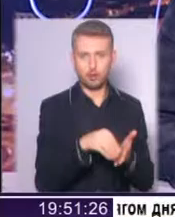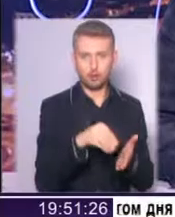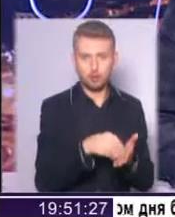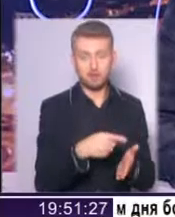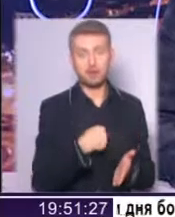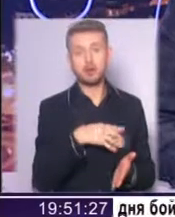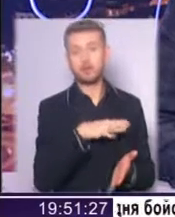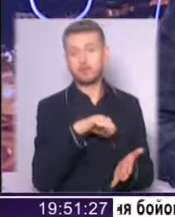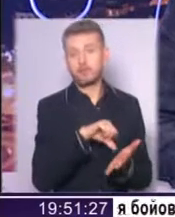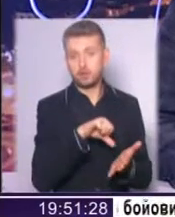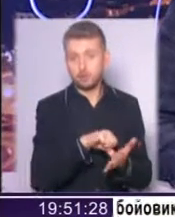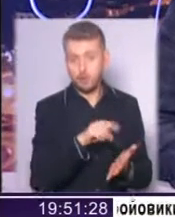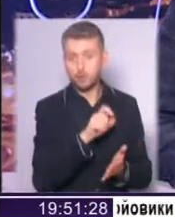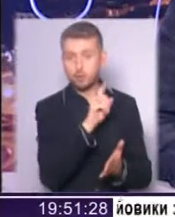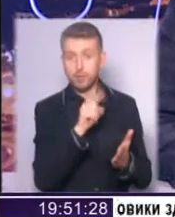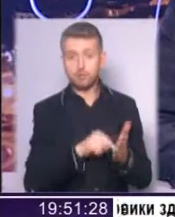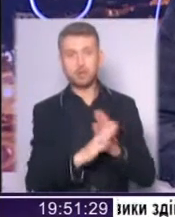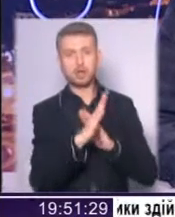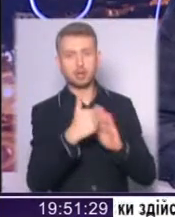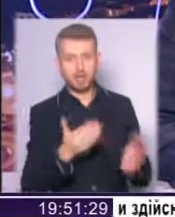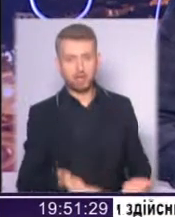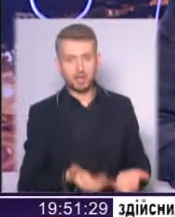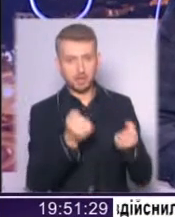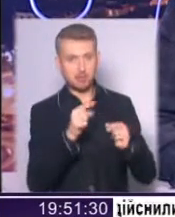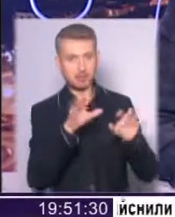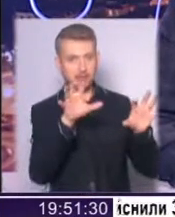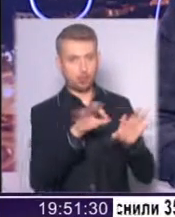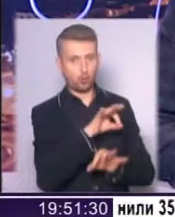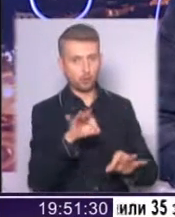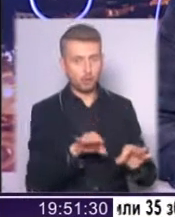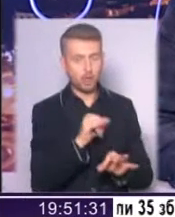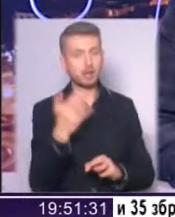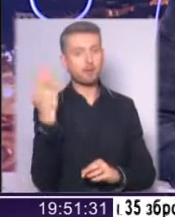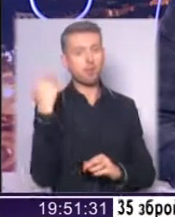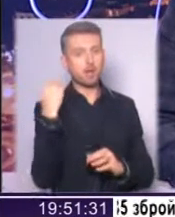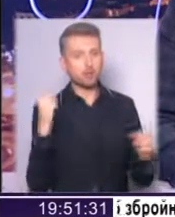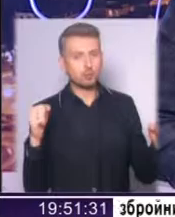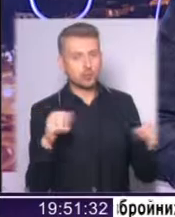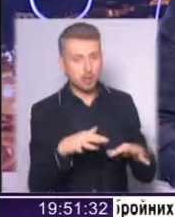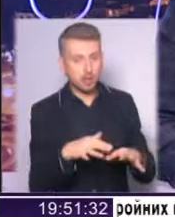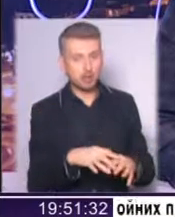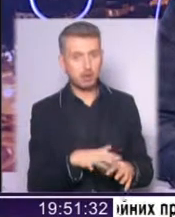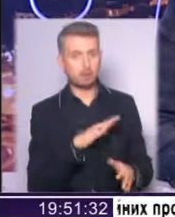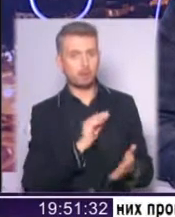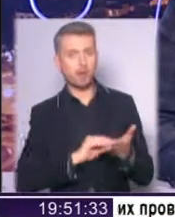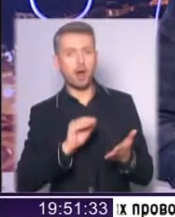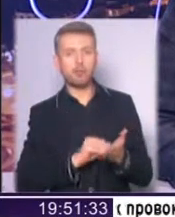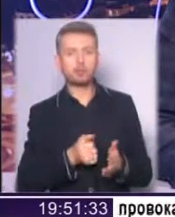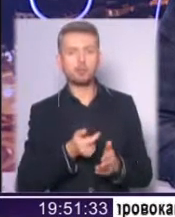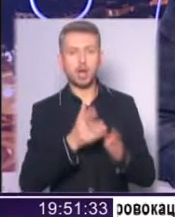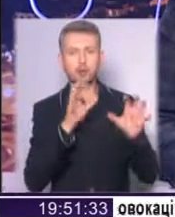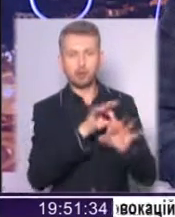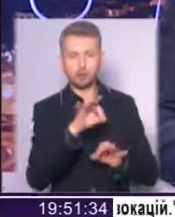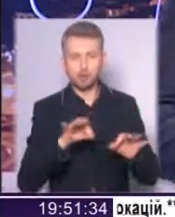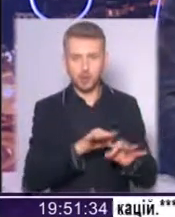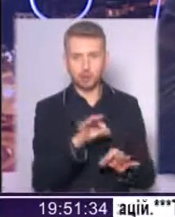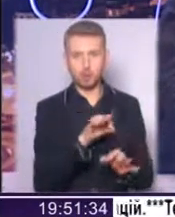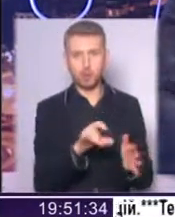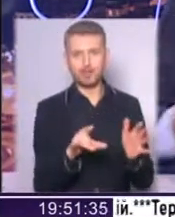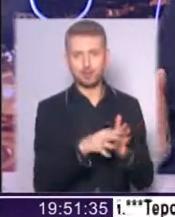проголосували за. Голосували? Почекайте, я дивилася. Ні, уважно подивіться, ми голосували. Тоді перепрошую. Я ще є автором